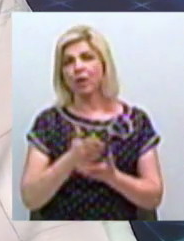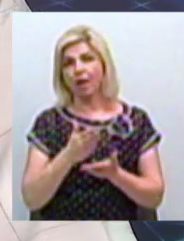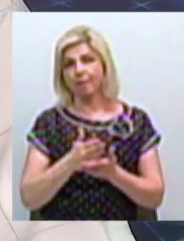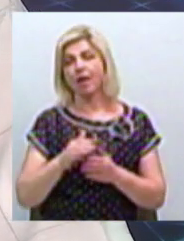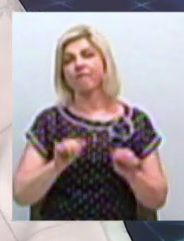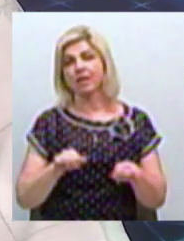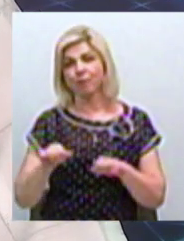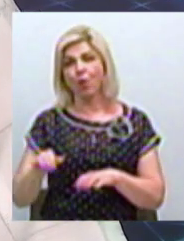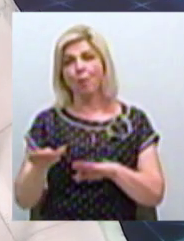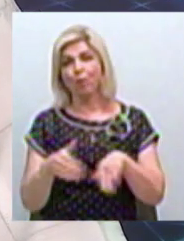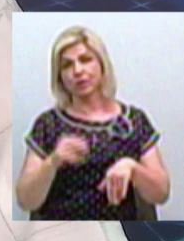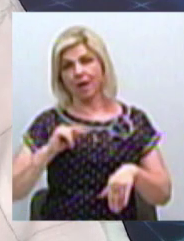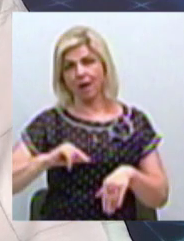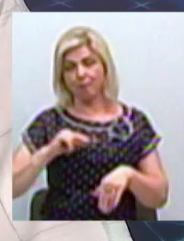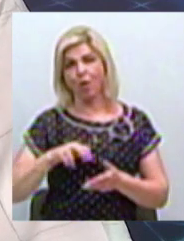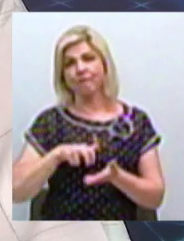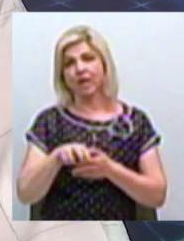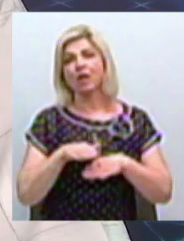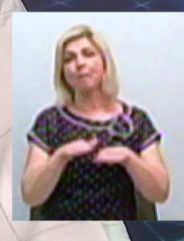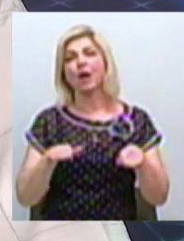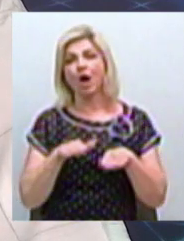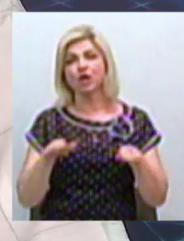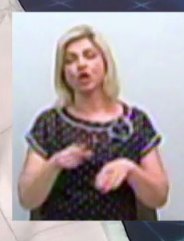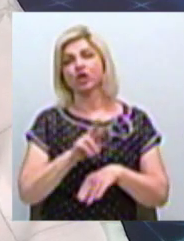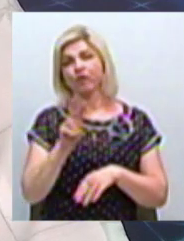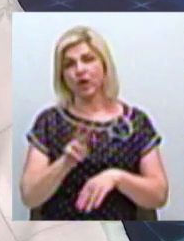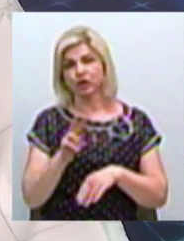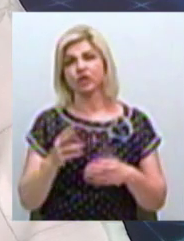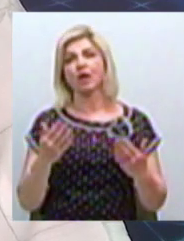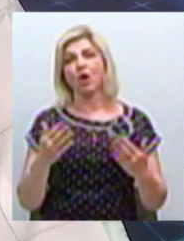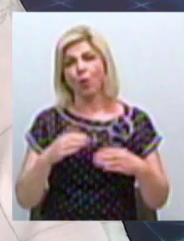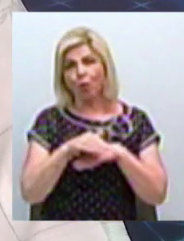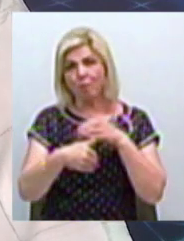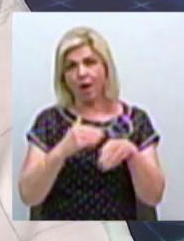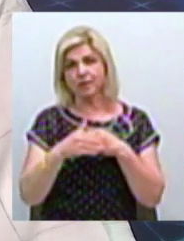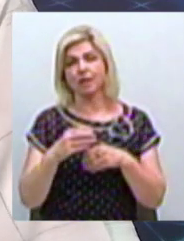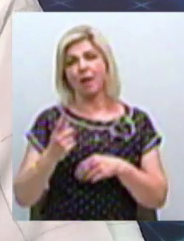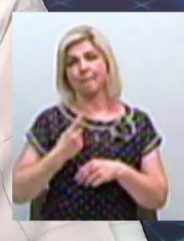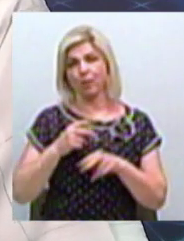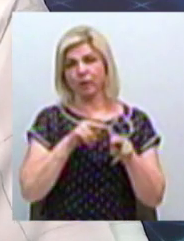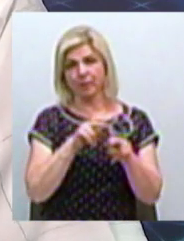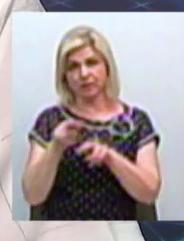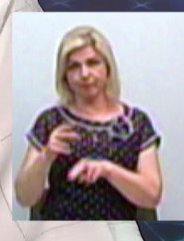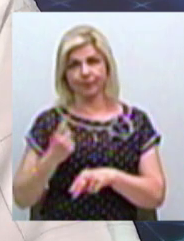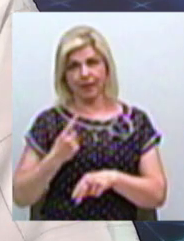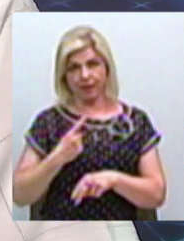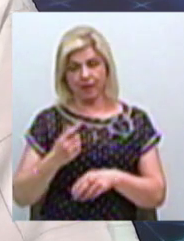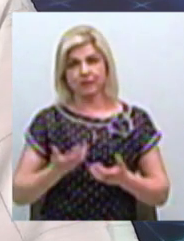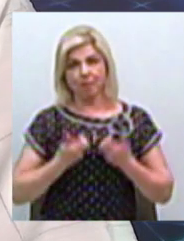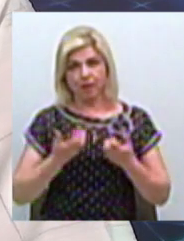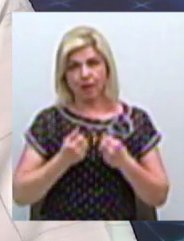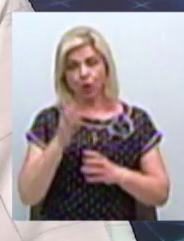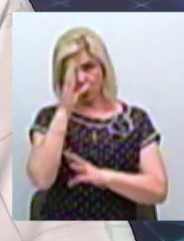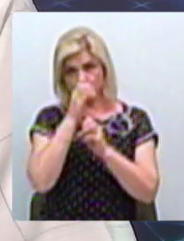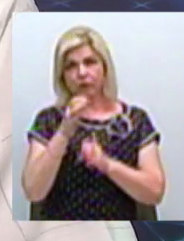после работы выйти на пляж и в течение 2 часов покупаться под присмотром спасателей. В ночное время спасатели не